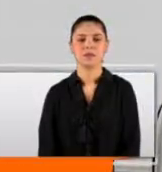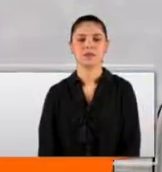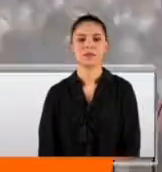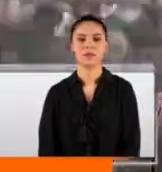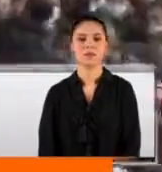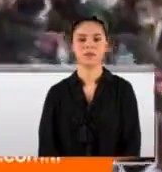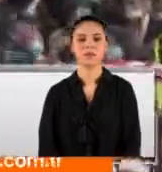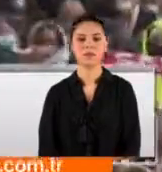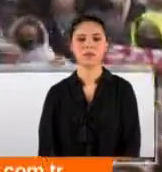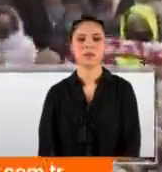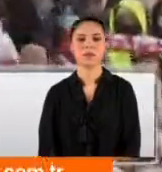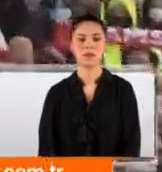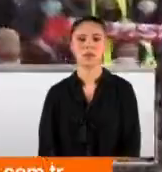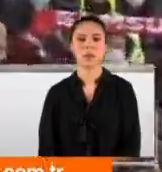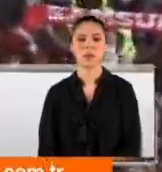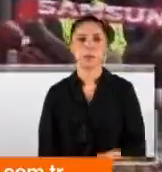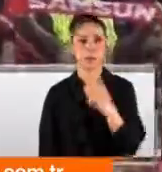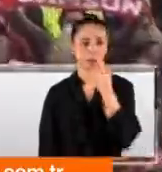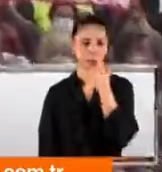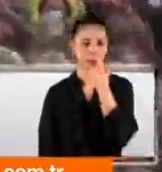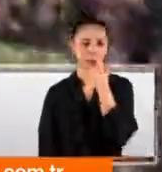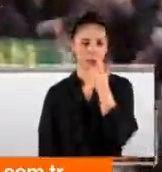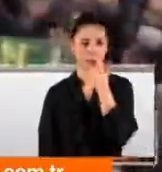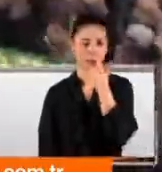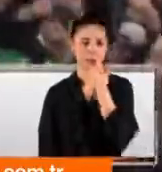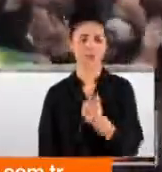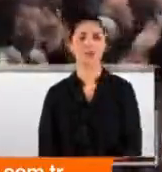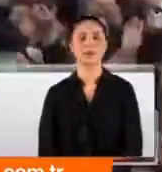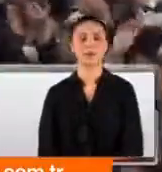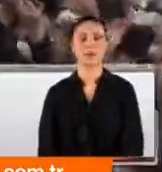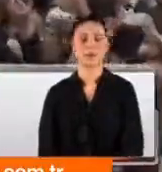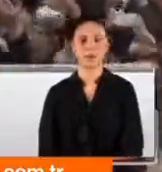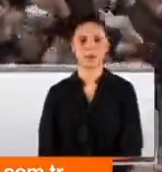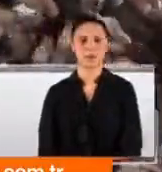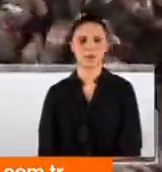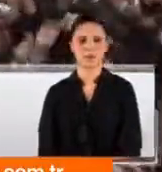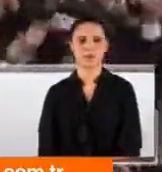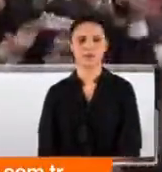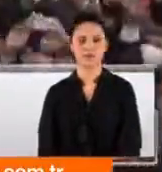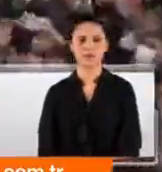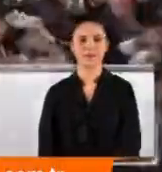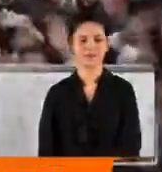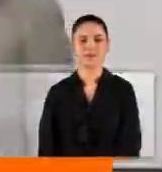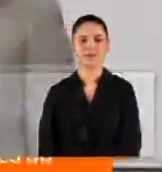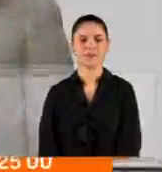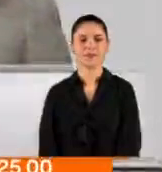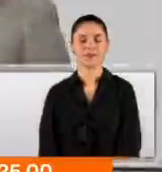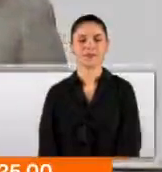bine ulaştı. Bırakın Türkiye'yi. Dünyada böyle bir siyasi parti yok.